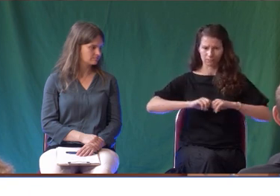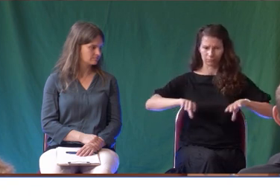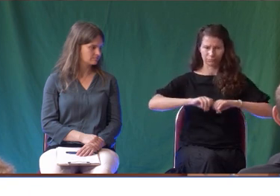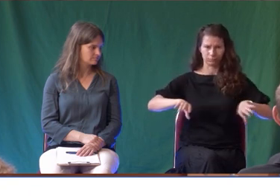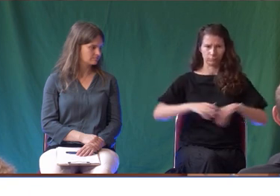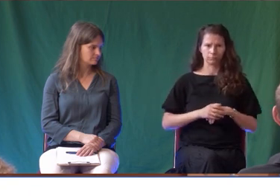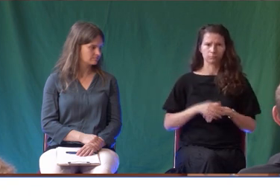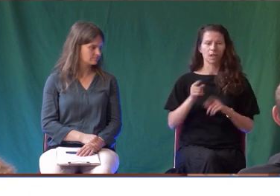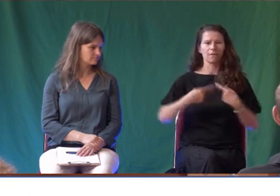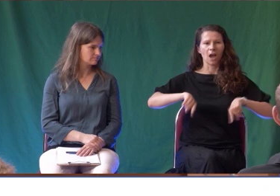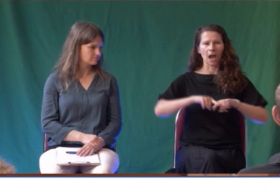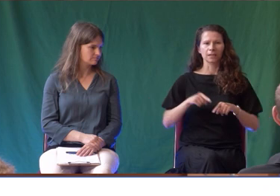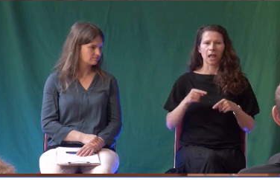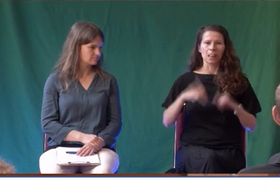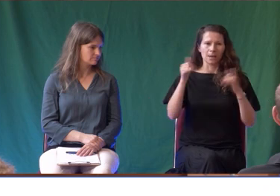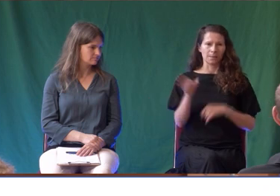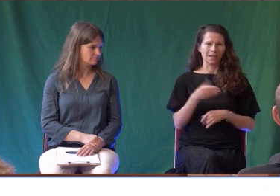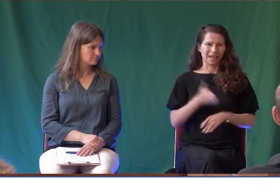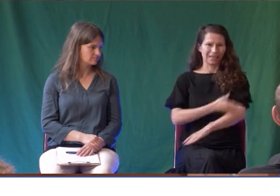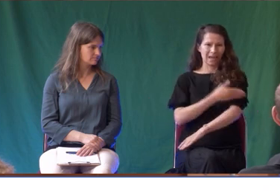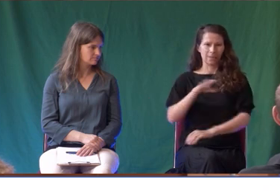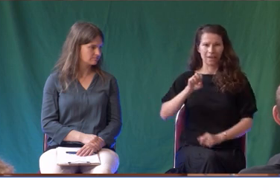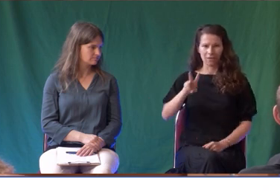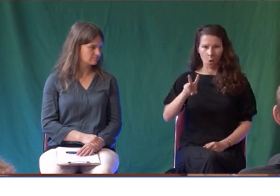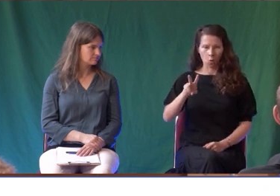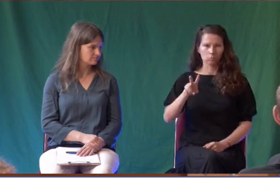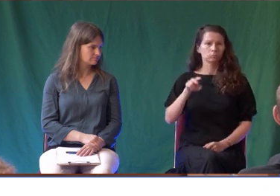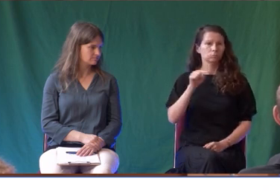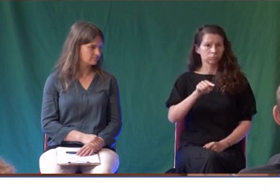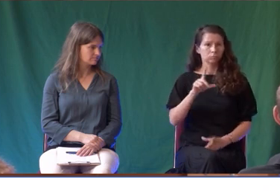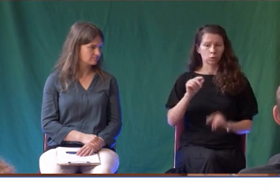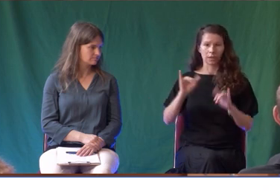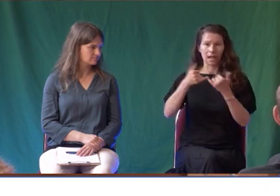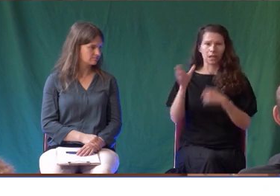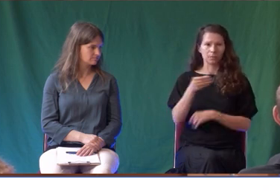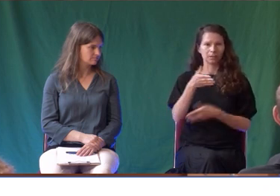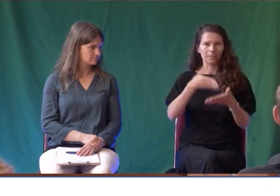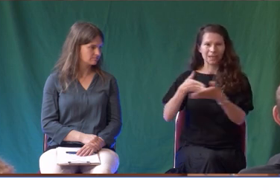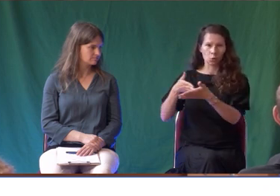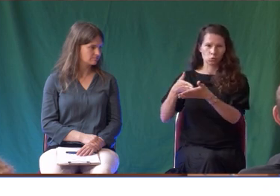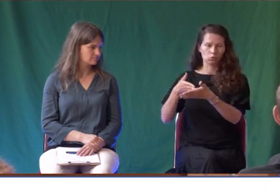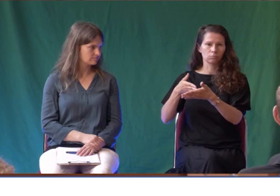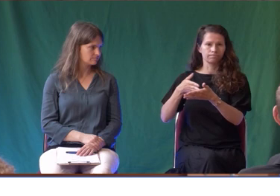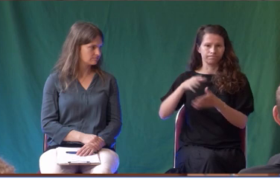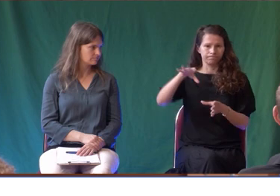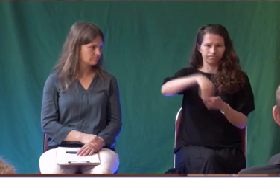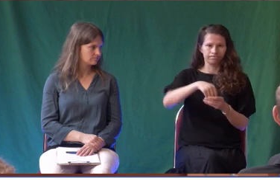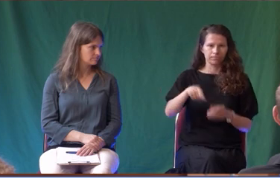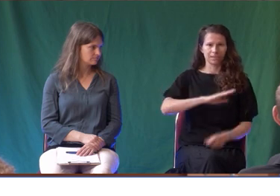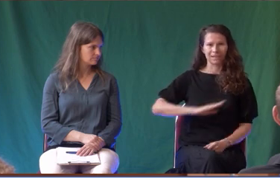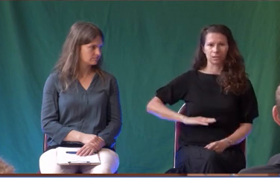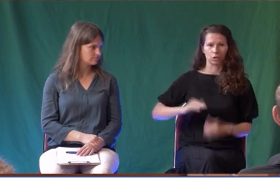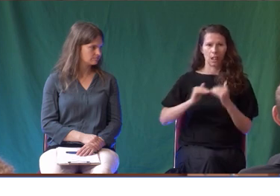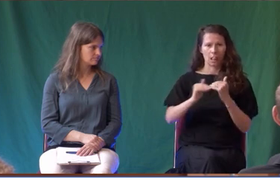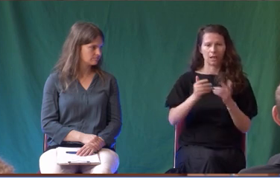Vereinsleben mit Handicaps eV und damit eines Sprachkurs der Belange von Eltern mit Behinderung in sächsischen Landesbeirat